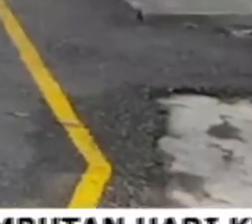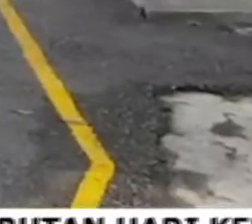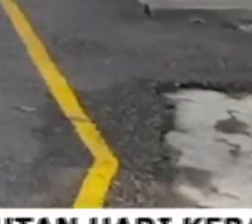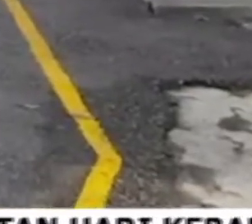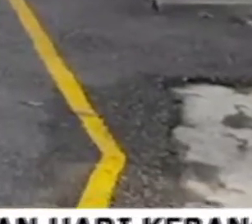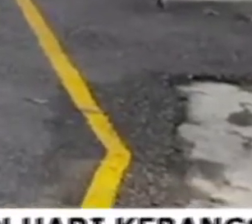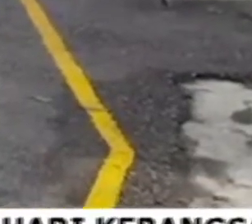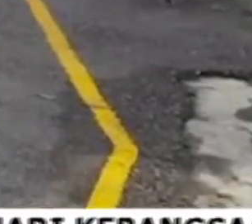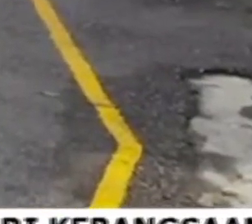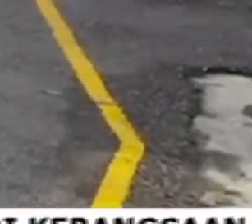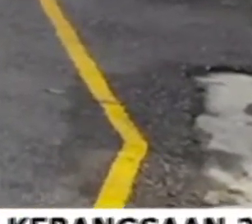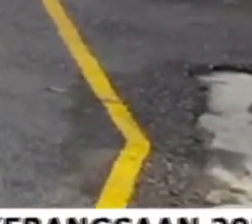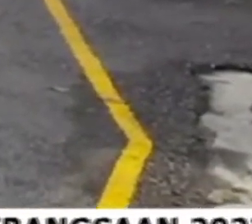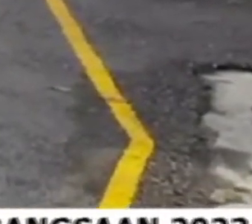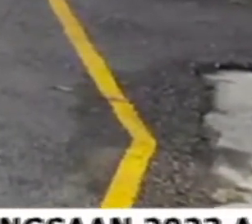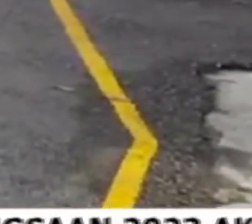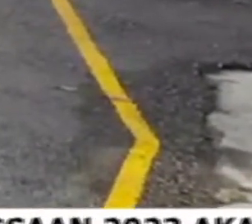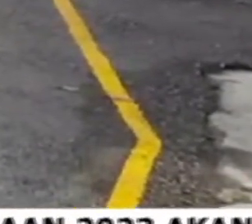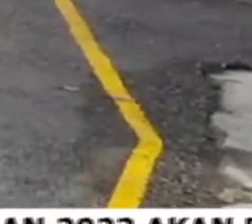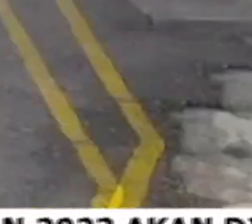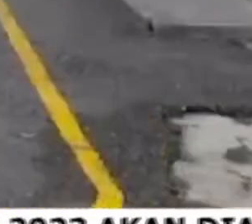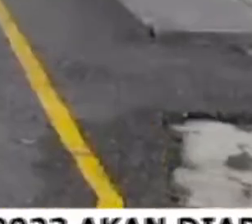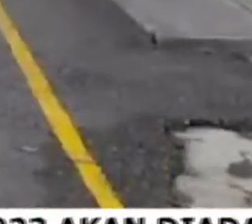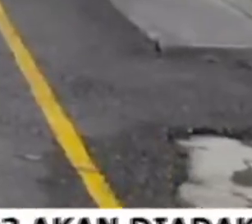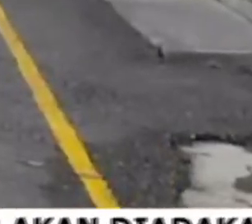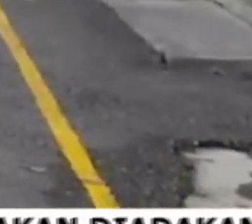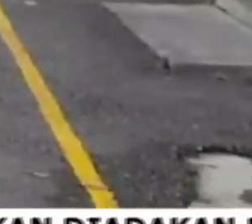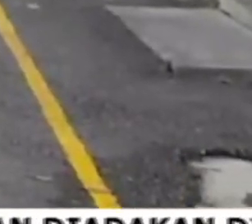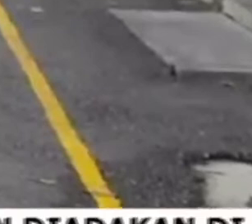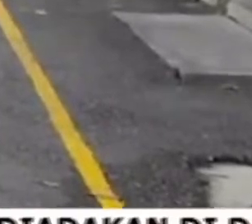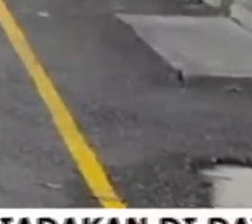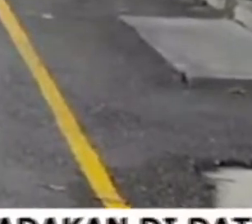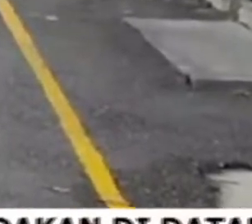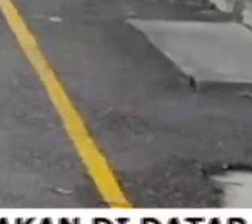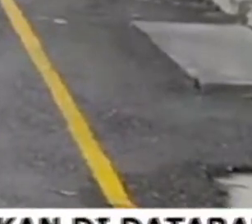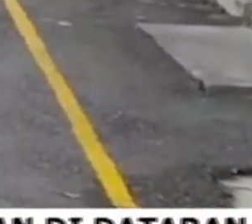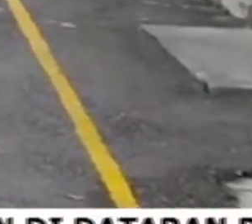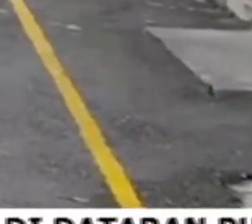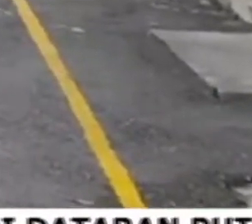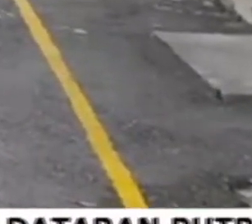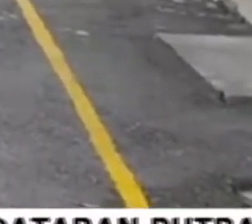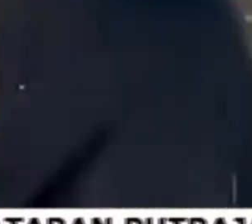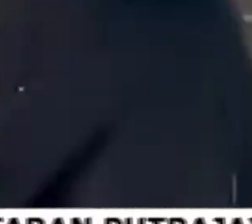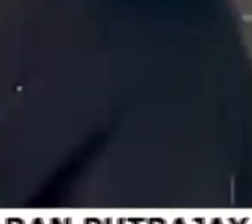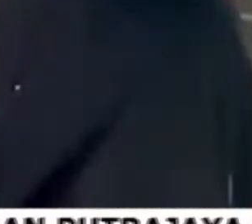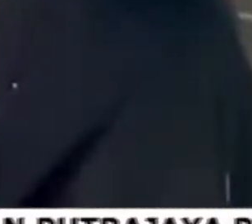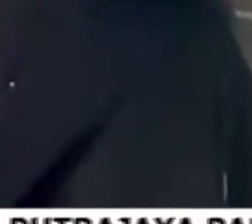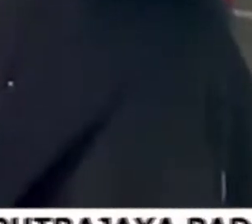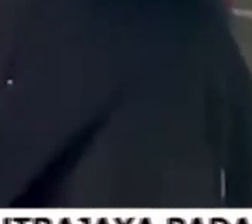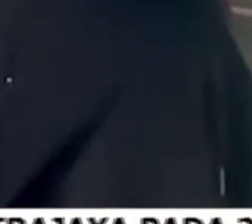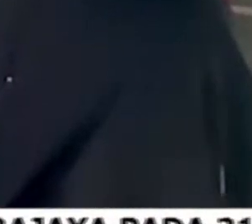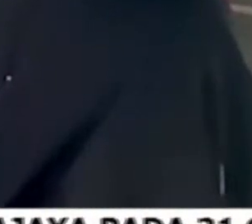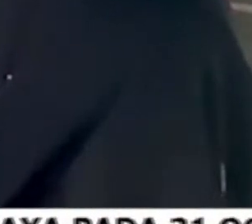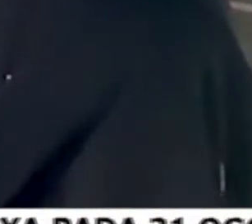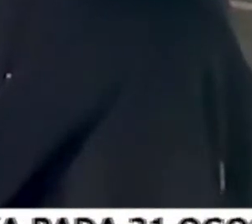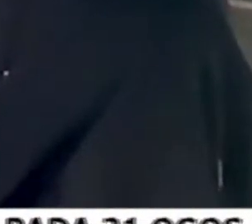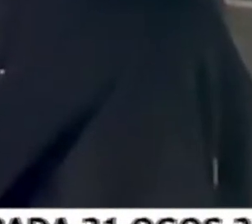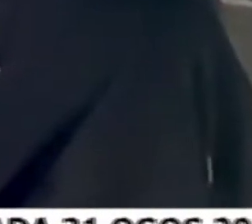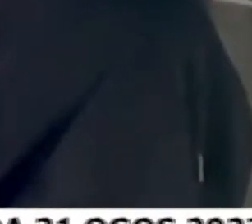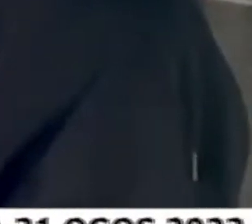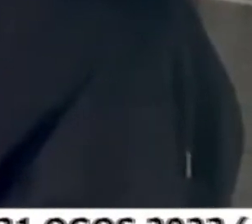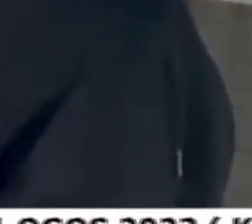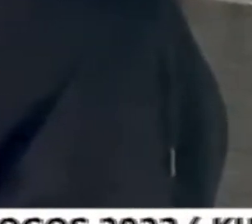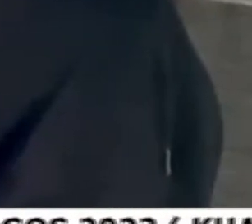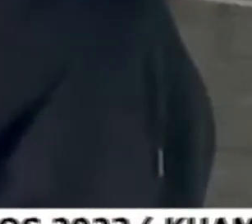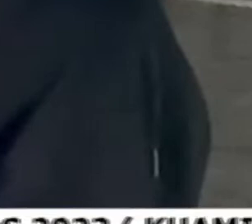N33 Taman Medan. Pusat pengundian ini mula dibuka pada pukul 8 pagi tadi dan insyaAllah akan ditutup pada pukul 6 petang nanti. Terdapat